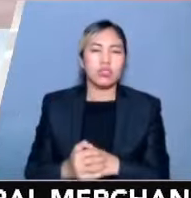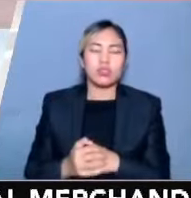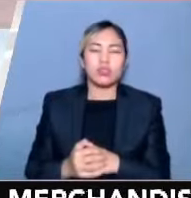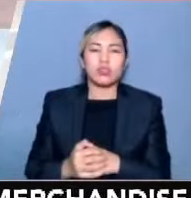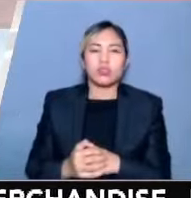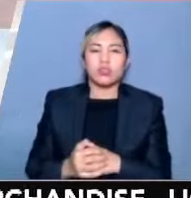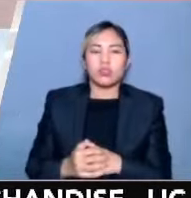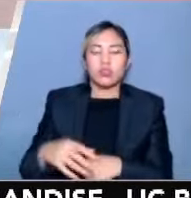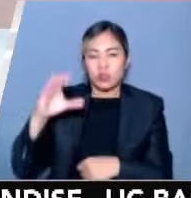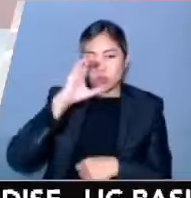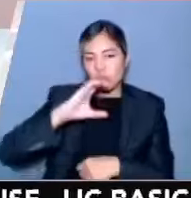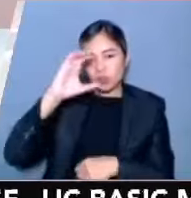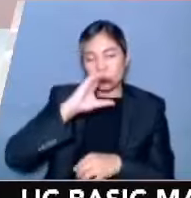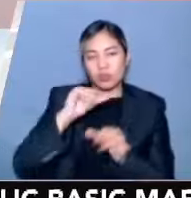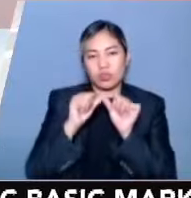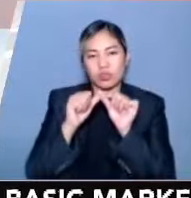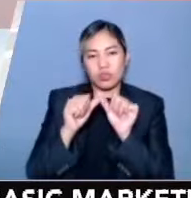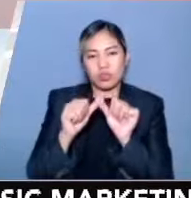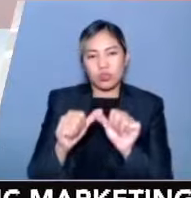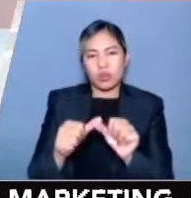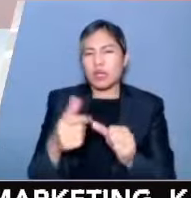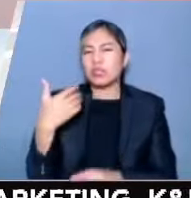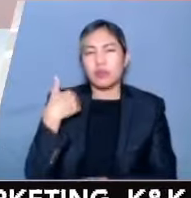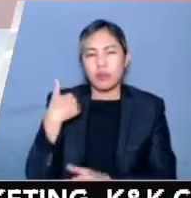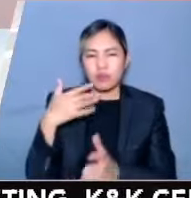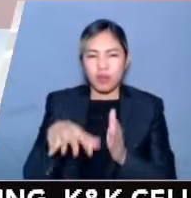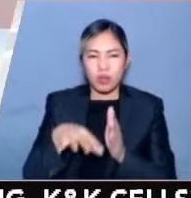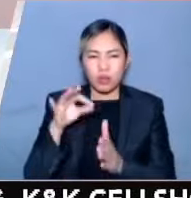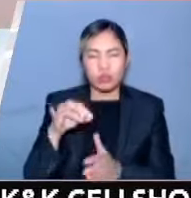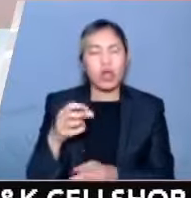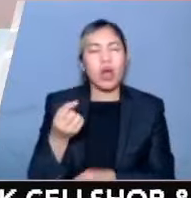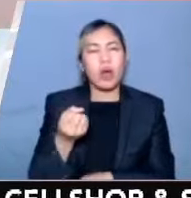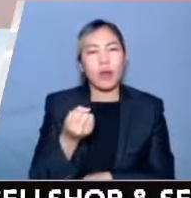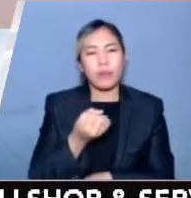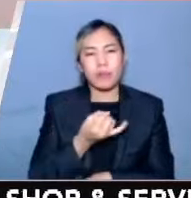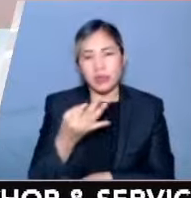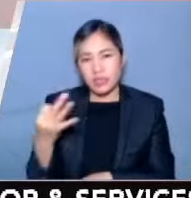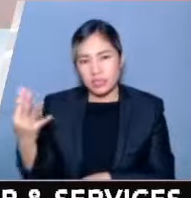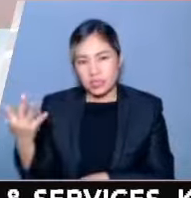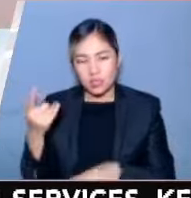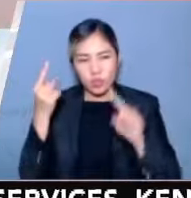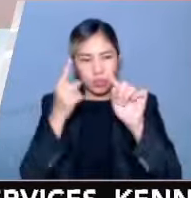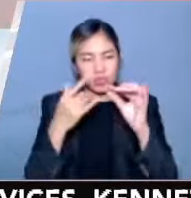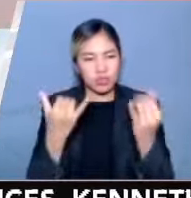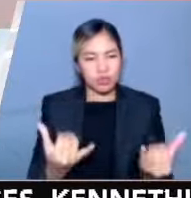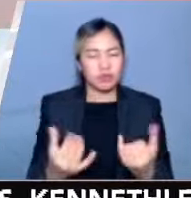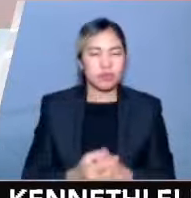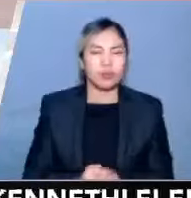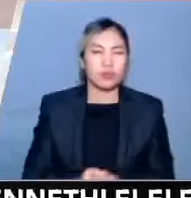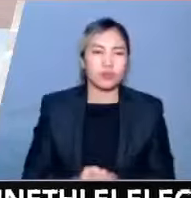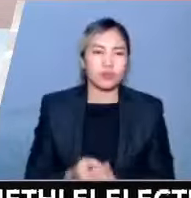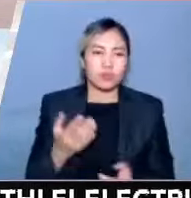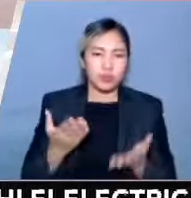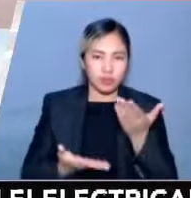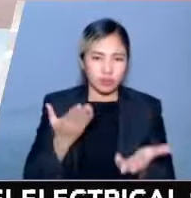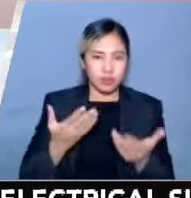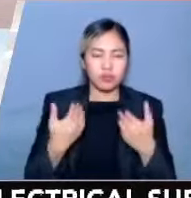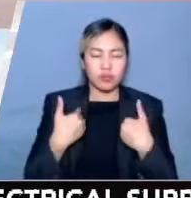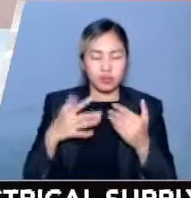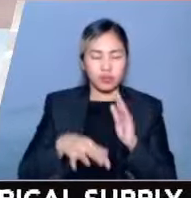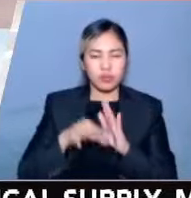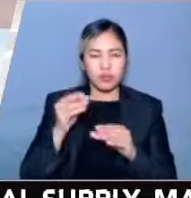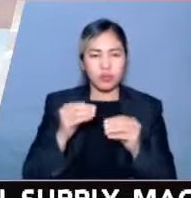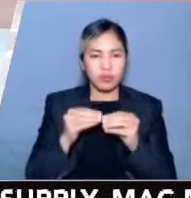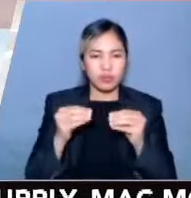po natin malalaman. So, yan po ang ating goal ngayon. Baka hopefully po, meron pa tayong makita na maibalik natin